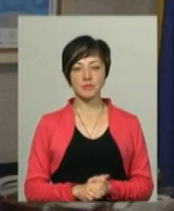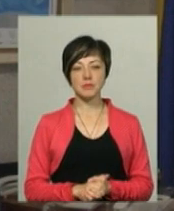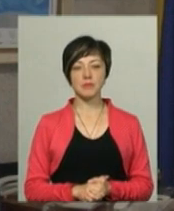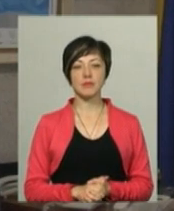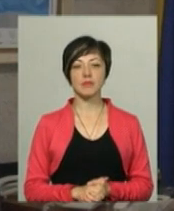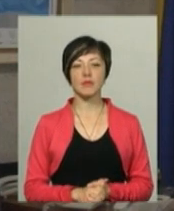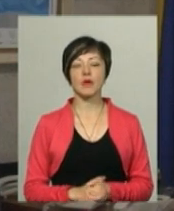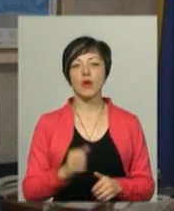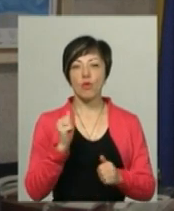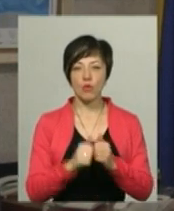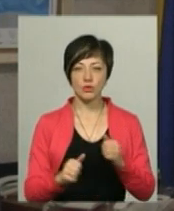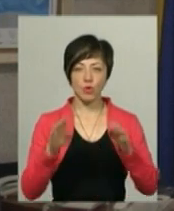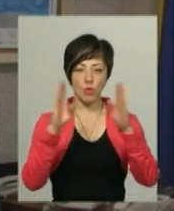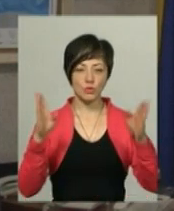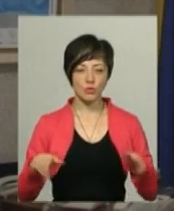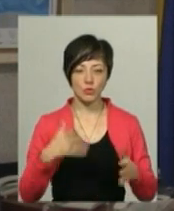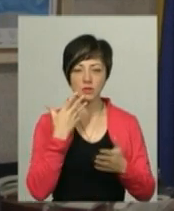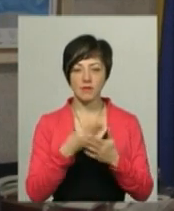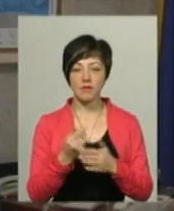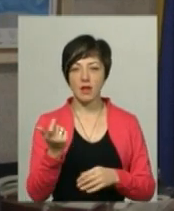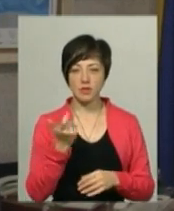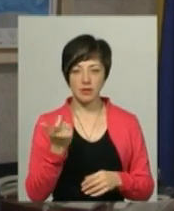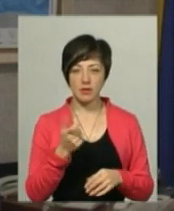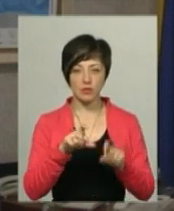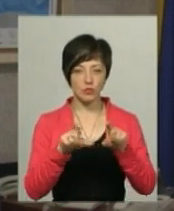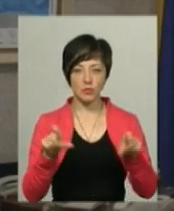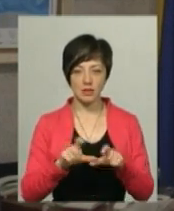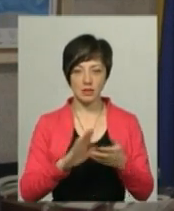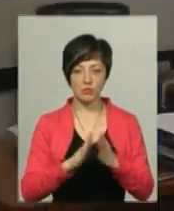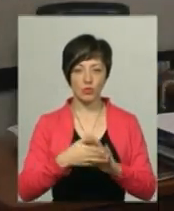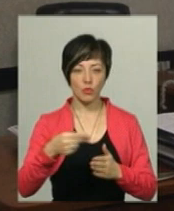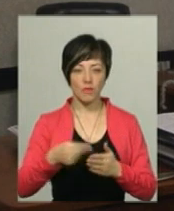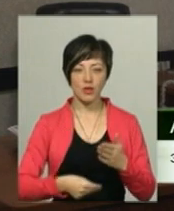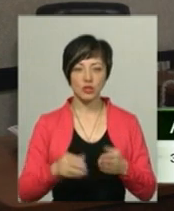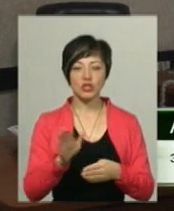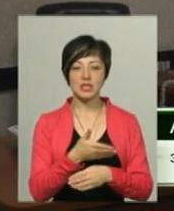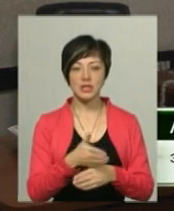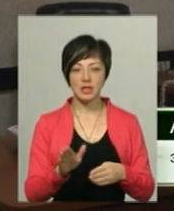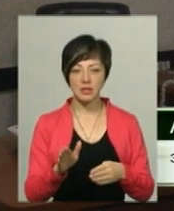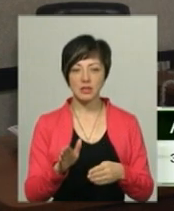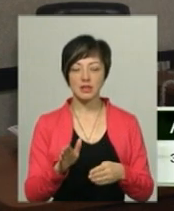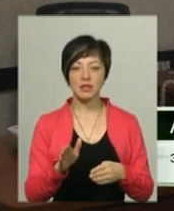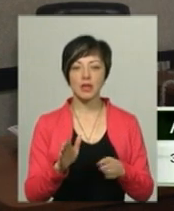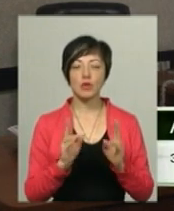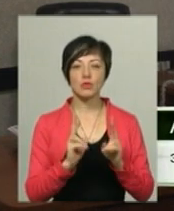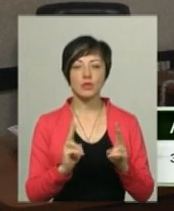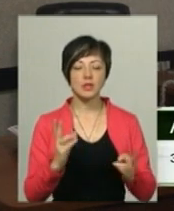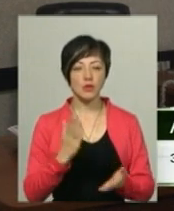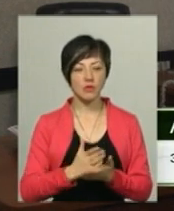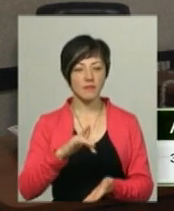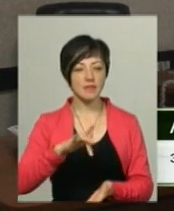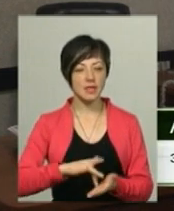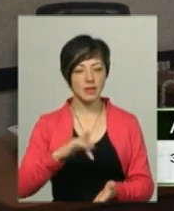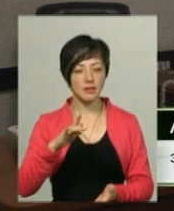кожної конструкції є свій власник, відповідно, суб'єкти з ними заключають договори. Частина білбордів, ті, які знаходяться в центрі,